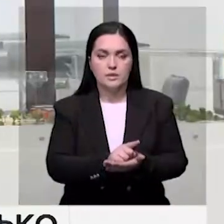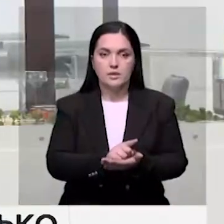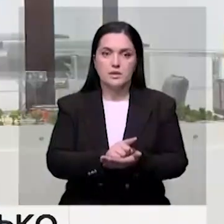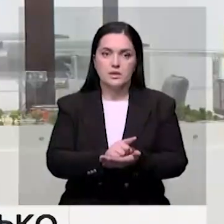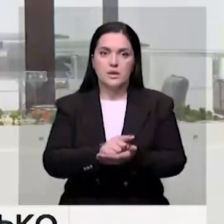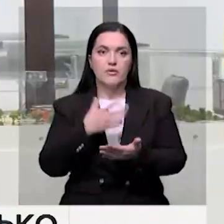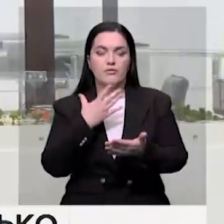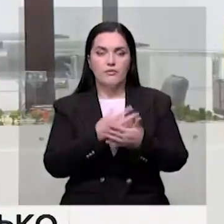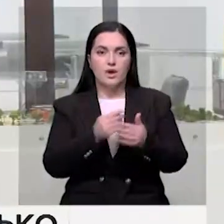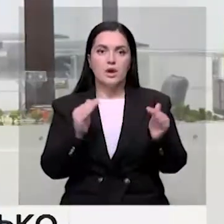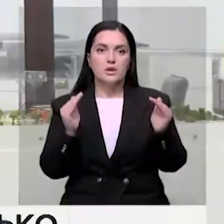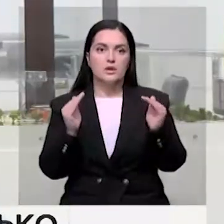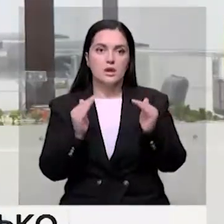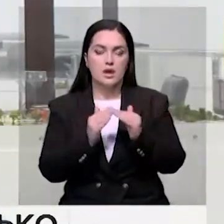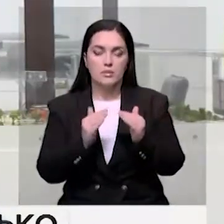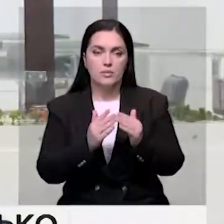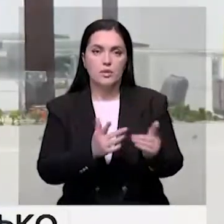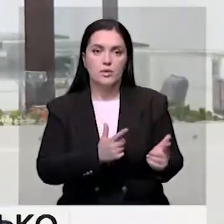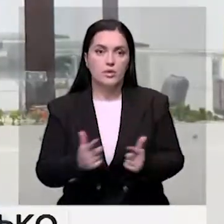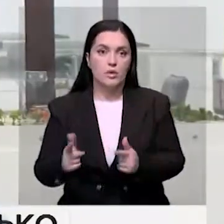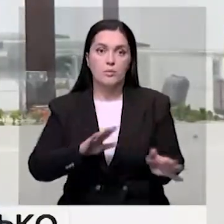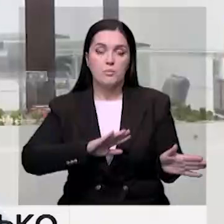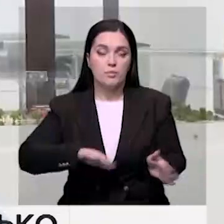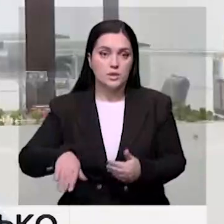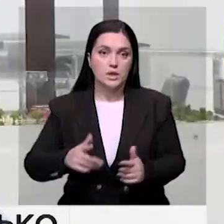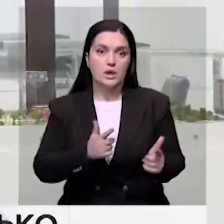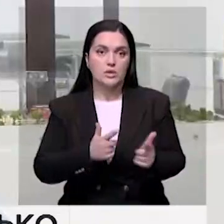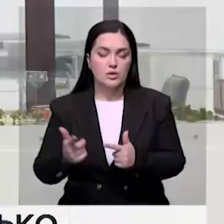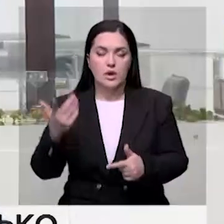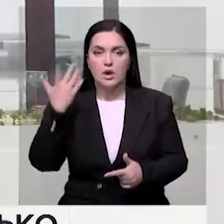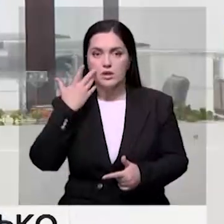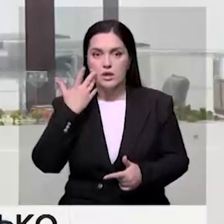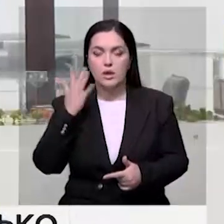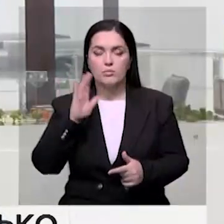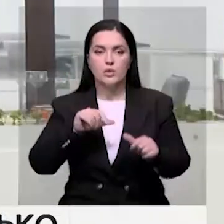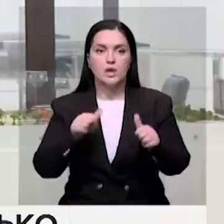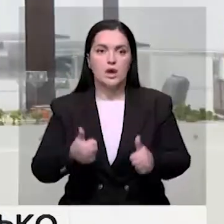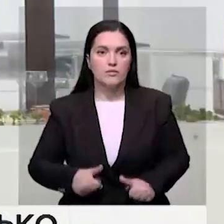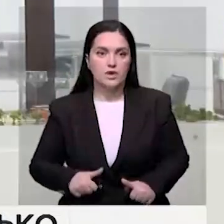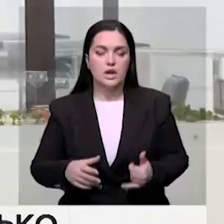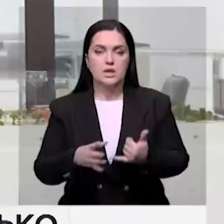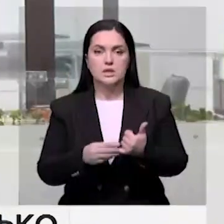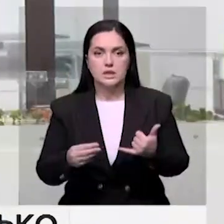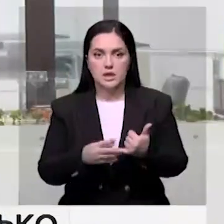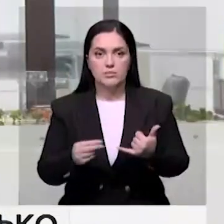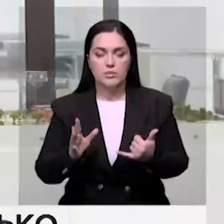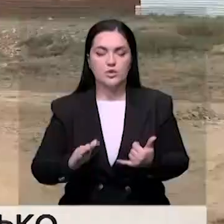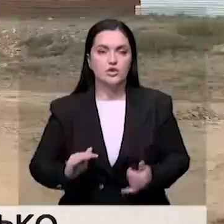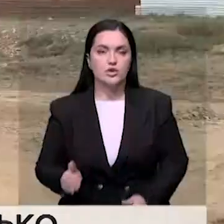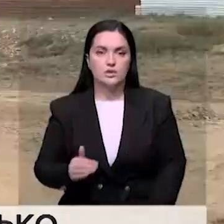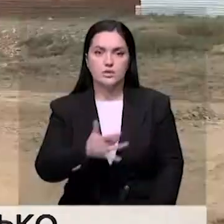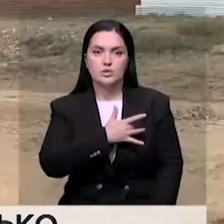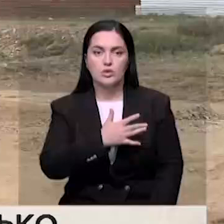построить свои жилые дома, ввести в эксплуатацию. После ввода в эксплуатацию осуществляется оформление земельного участка в частную